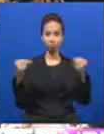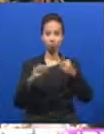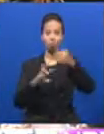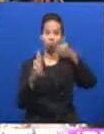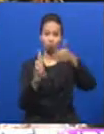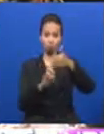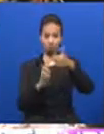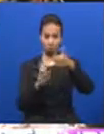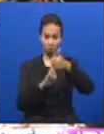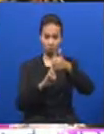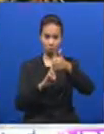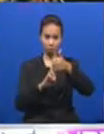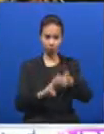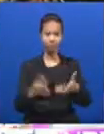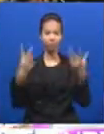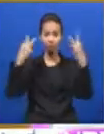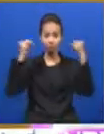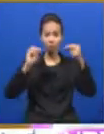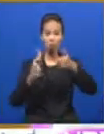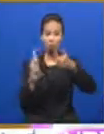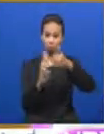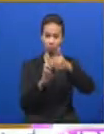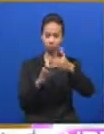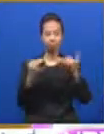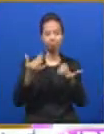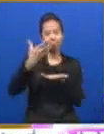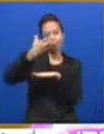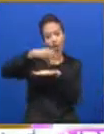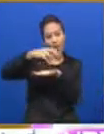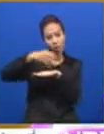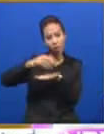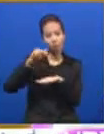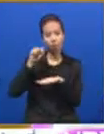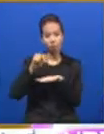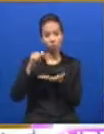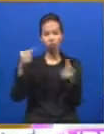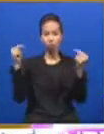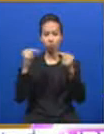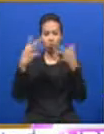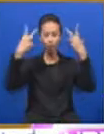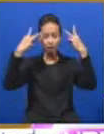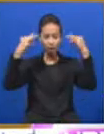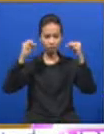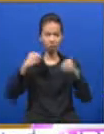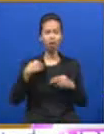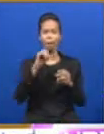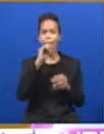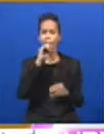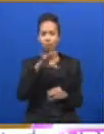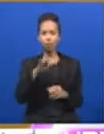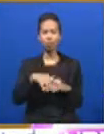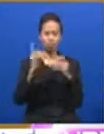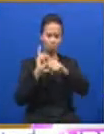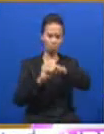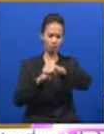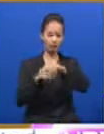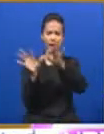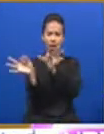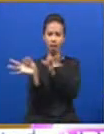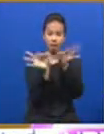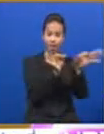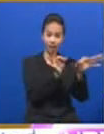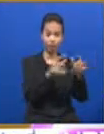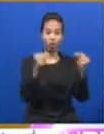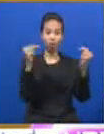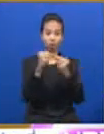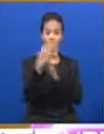โฆษกประจำสำนักนายกรัฐมนตรีเปิดเผยว่าเพราะในประยุทธ์จันทร์โอชานายกรัฐมนตรีสั่งให้เลื่อนช่วงเวลากันออกอากาศรายการคืน